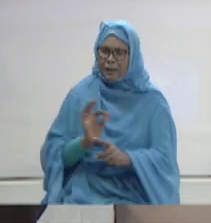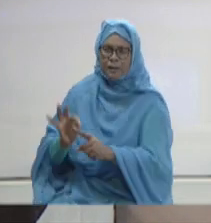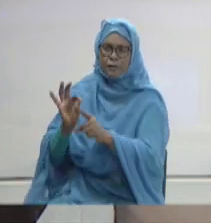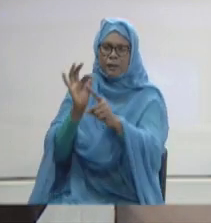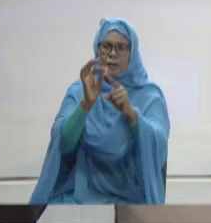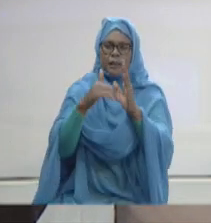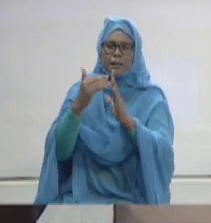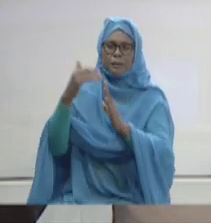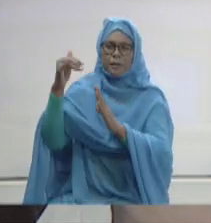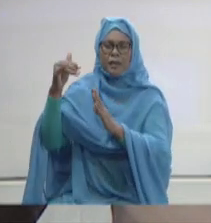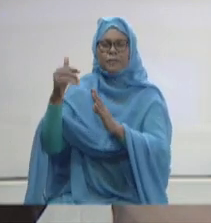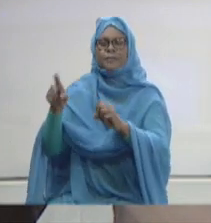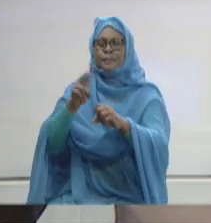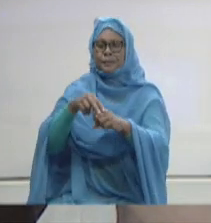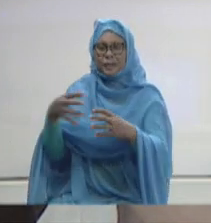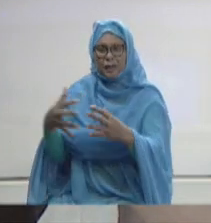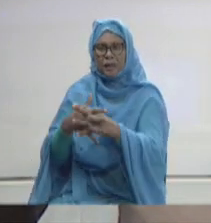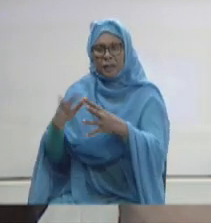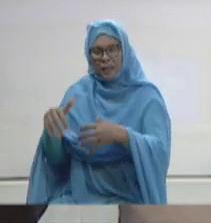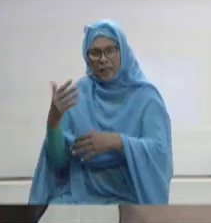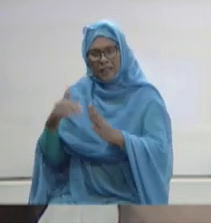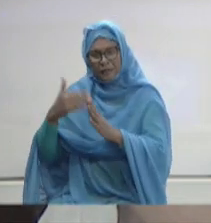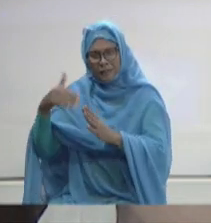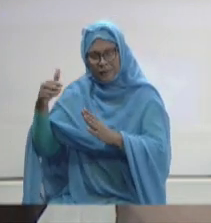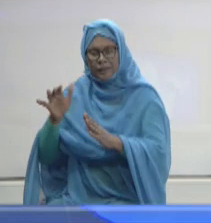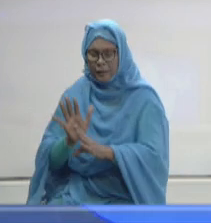الساحل التي تشهد حاليا وض يه